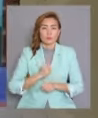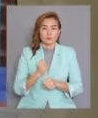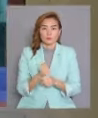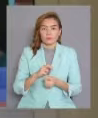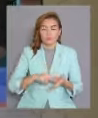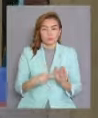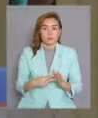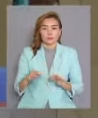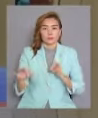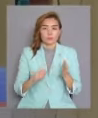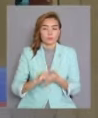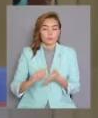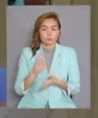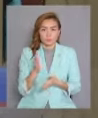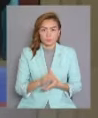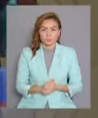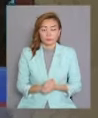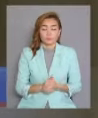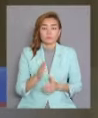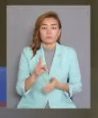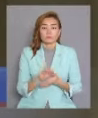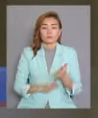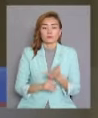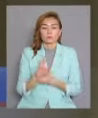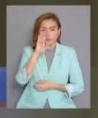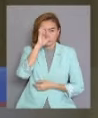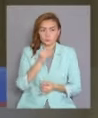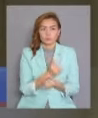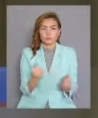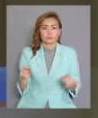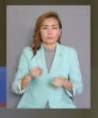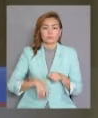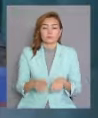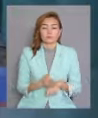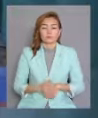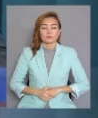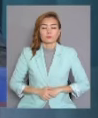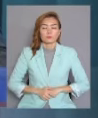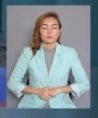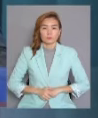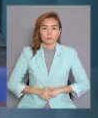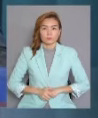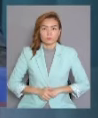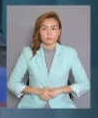разработана проектно-сметная документация, которая уже прошла государственную экспертизу.